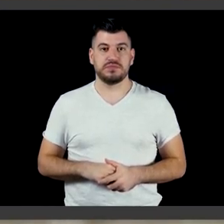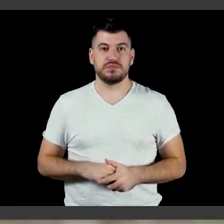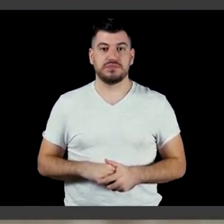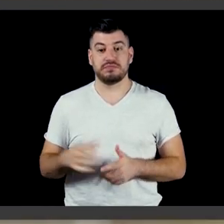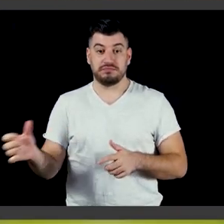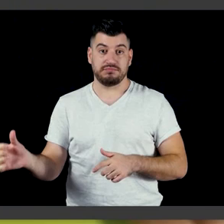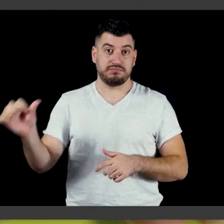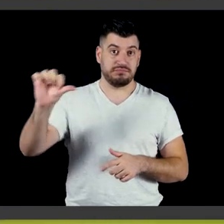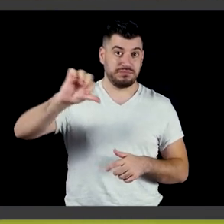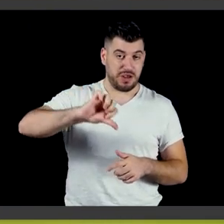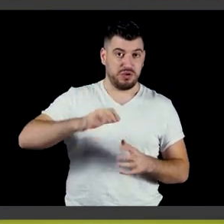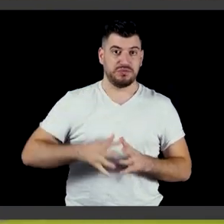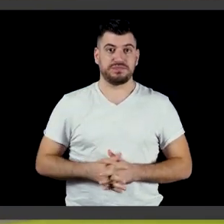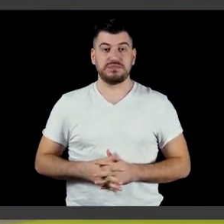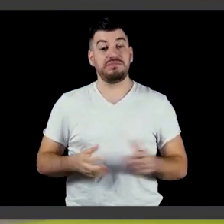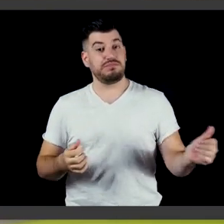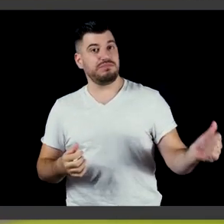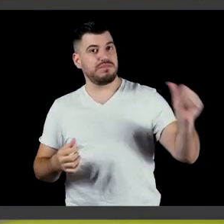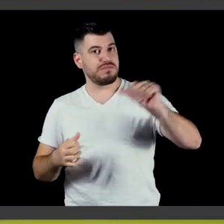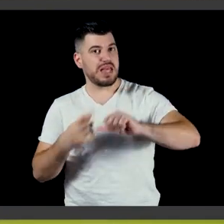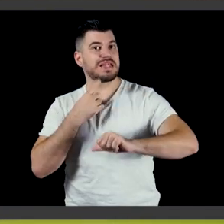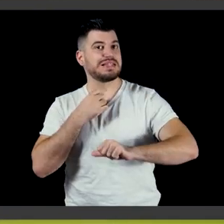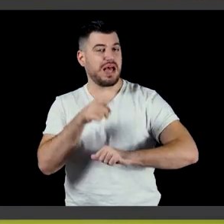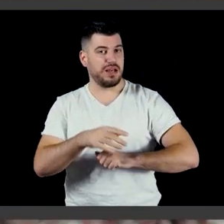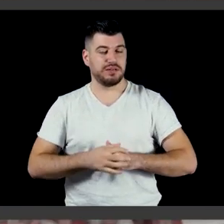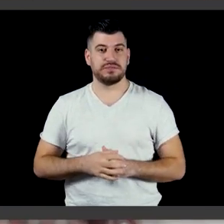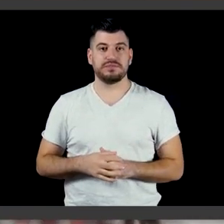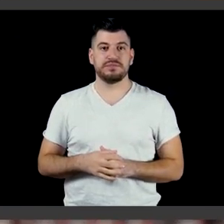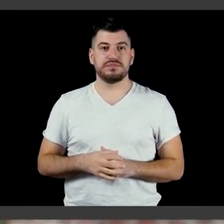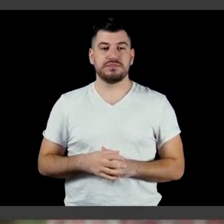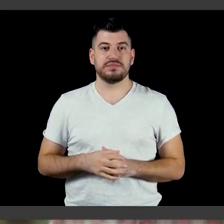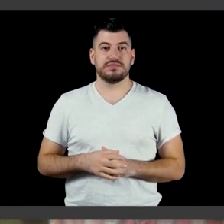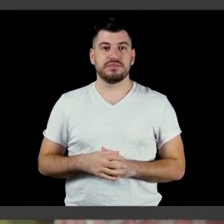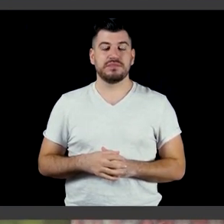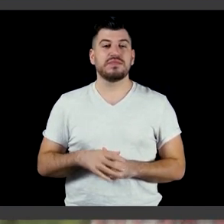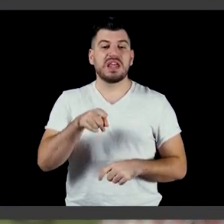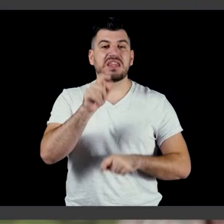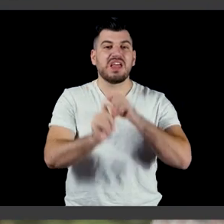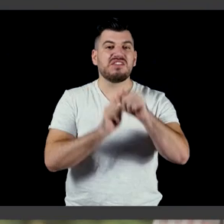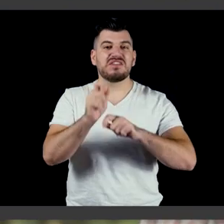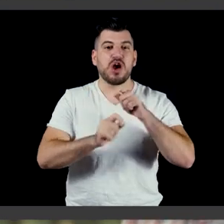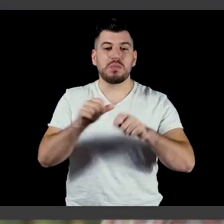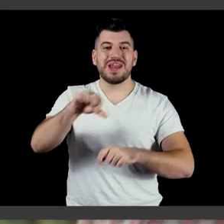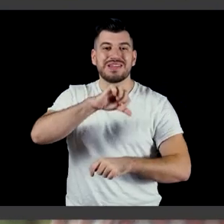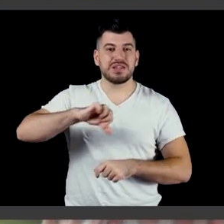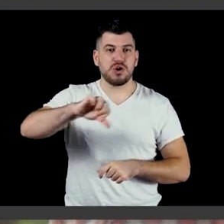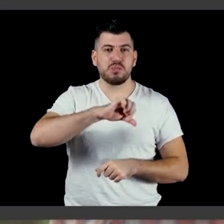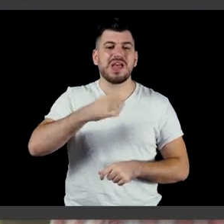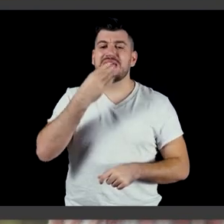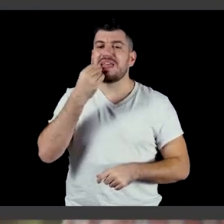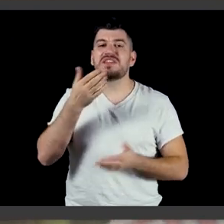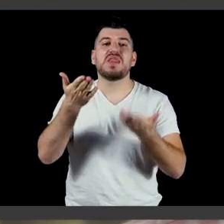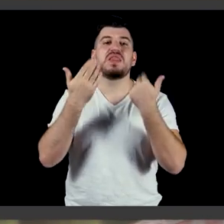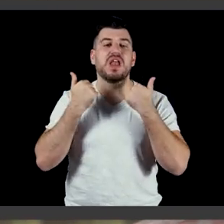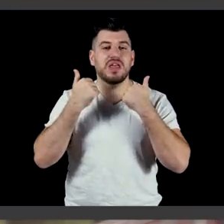Ρίχνουμε μέσα το νερό. Ρίχνουμε και τη ζάχαρη. Και ουσιαστικά κάνουμε ένα σιρόπι άγευστο προς το παρόν. Το μόνο που θέλουμε